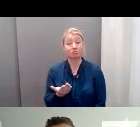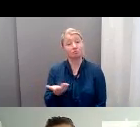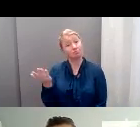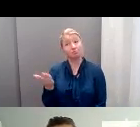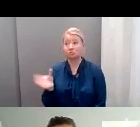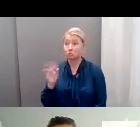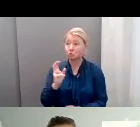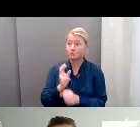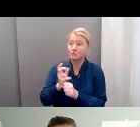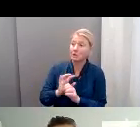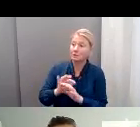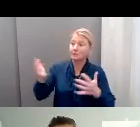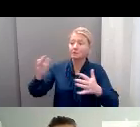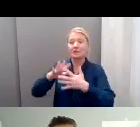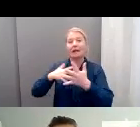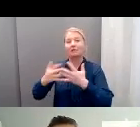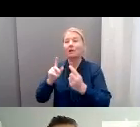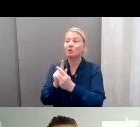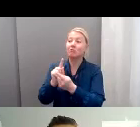sitt nätverk.